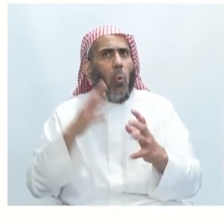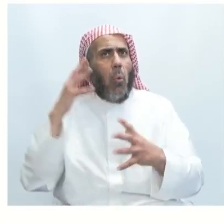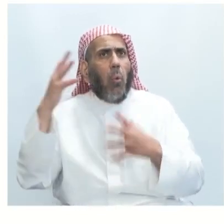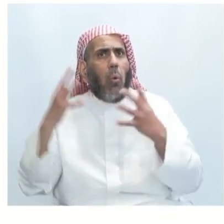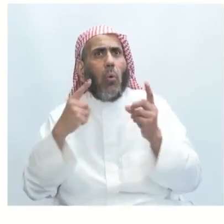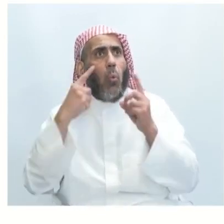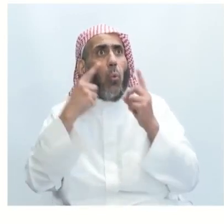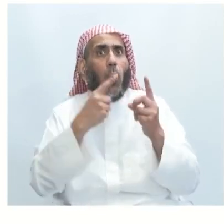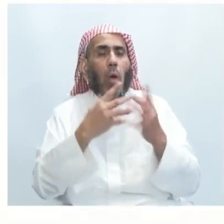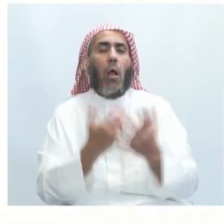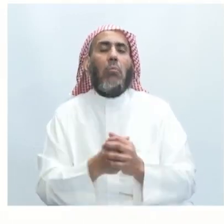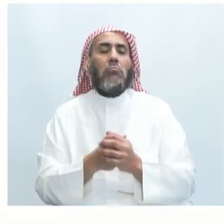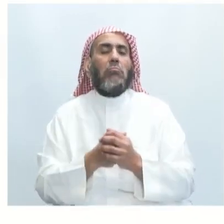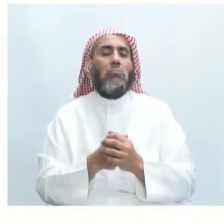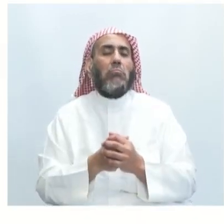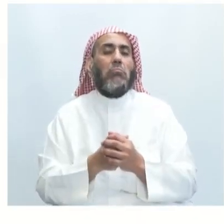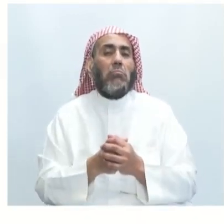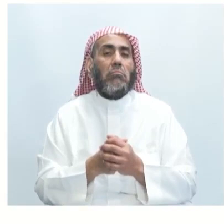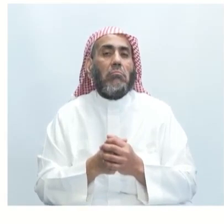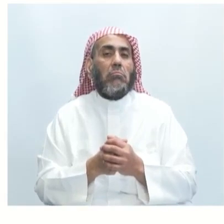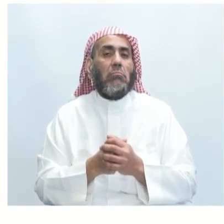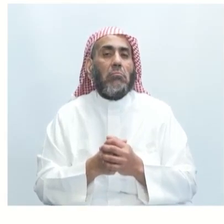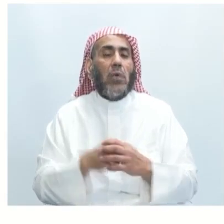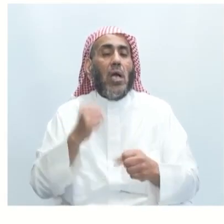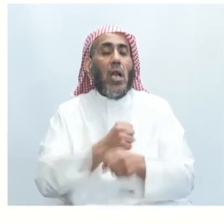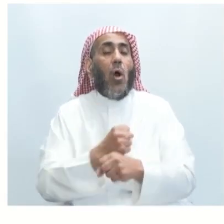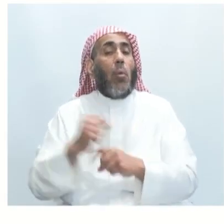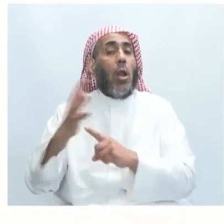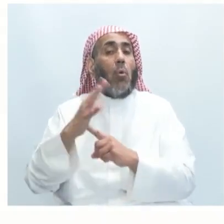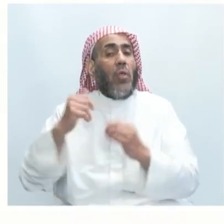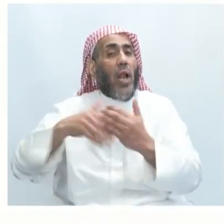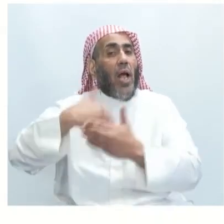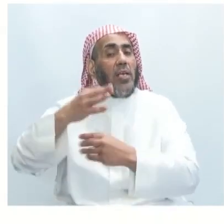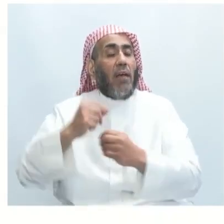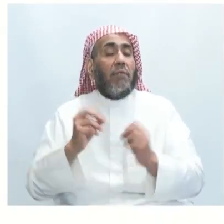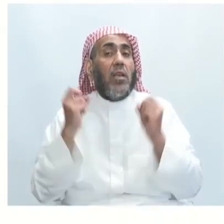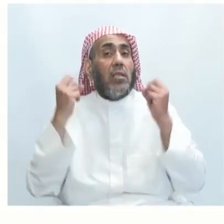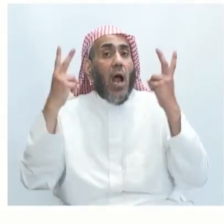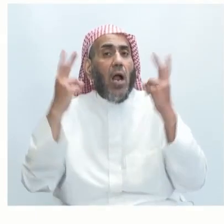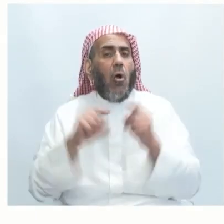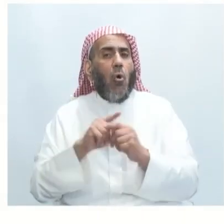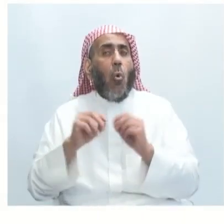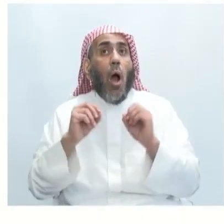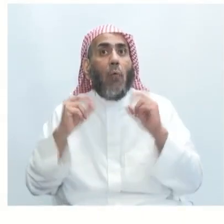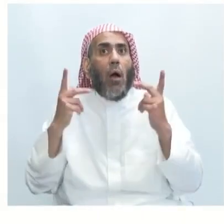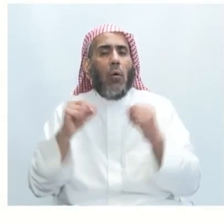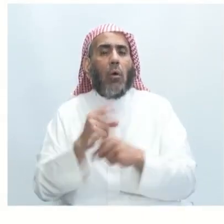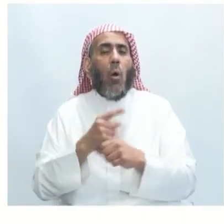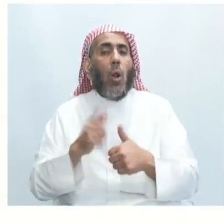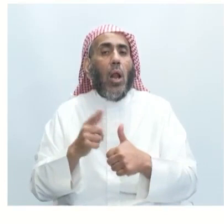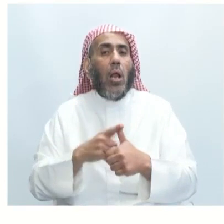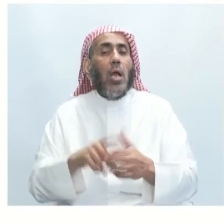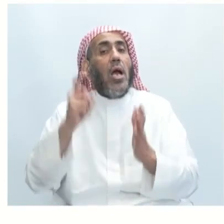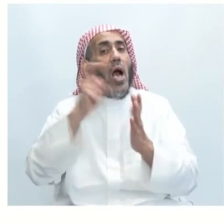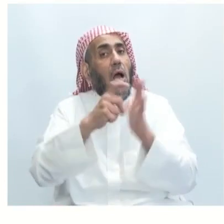انه يراها العوامل المؤثره الخارجيه المؤثره في الادراك هناك عده عوامل اولا